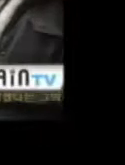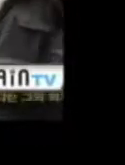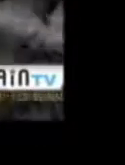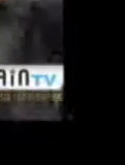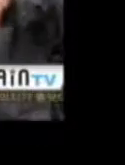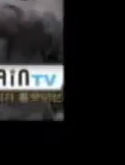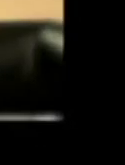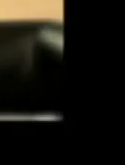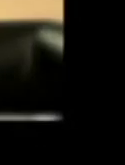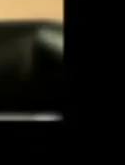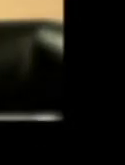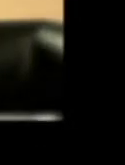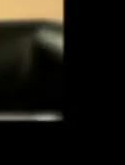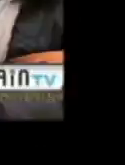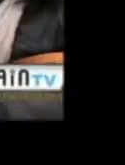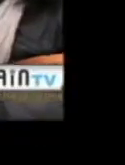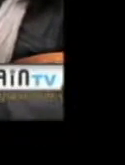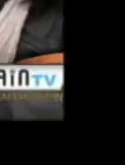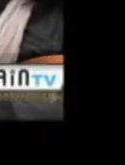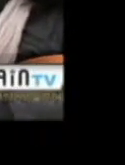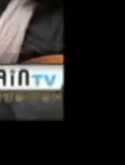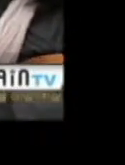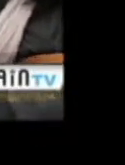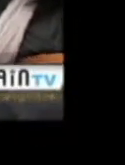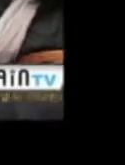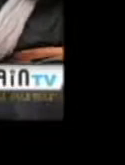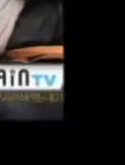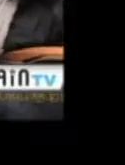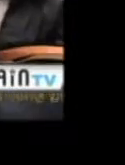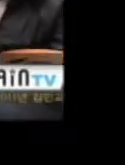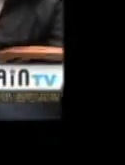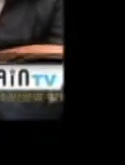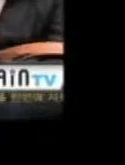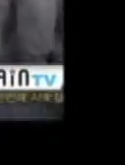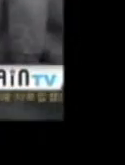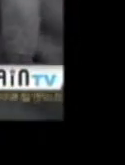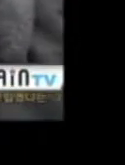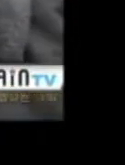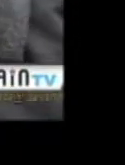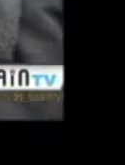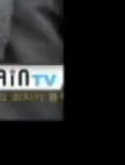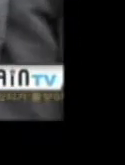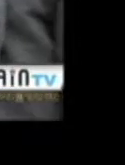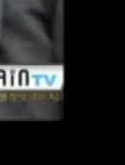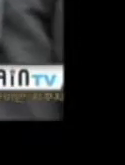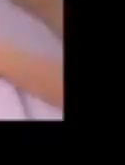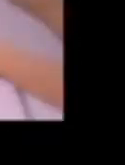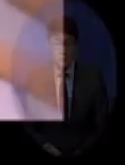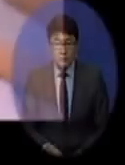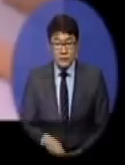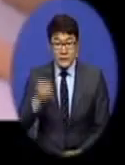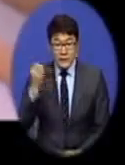자꾸자꾸 너무 좋아요. 노래 너무 좋아요. 노래 너무 좋아요. 자꾸자꾸 좋아요.